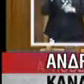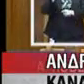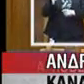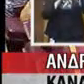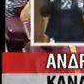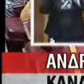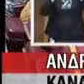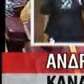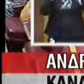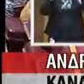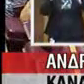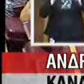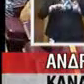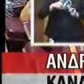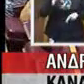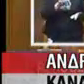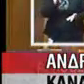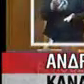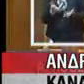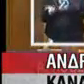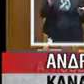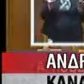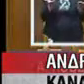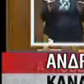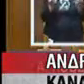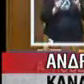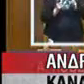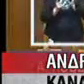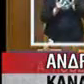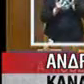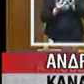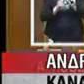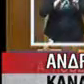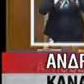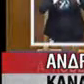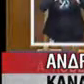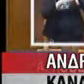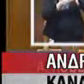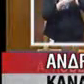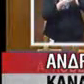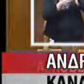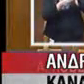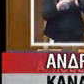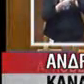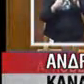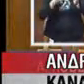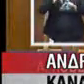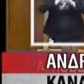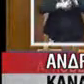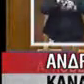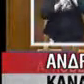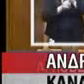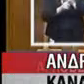πολιτικός. Για να πάρεις τις κρίσιμες αποφάσεις. Το μνημόνιο είναι μια απόπειρα ενός